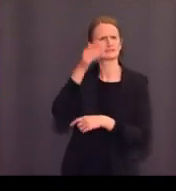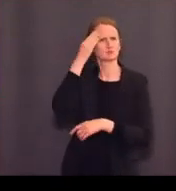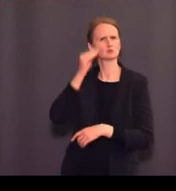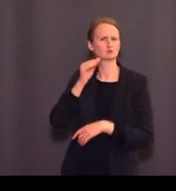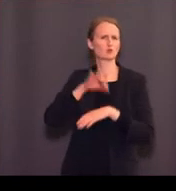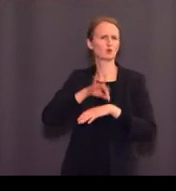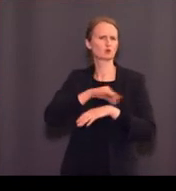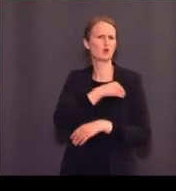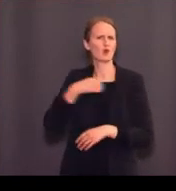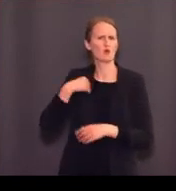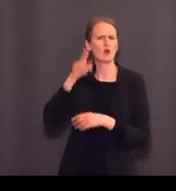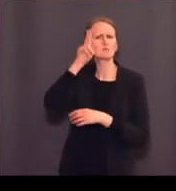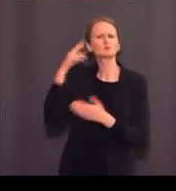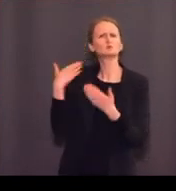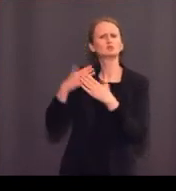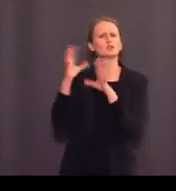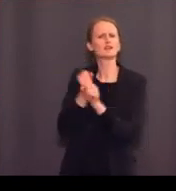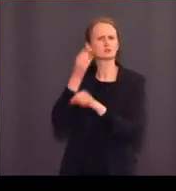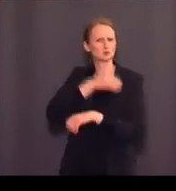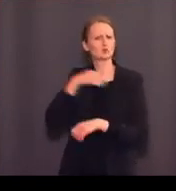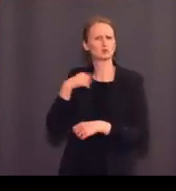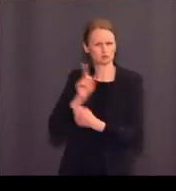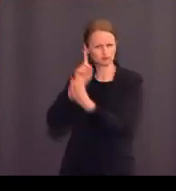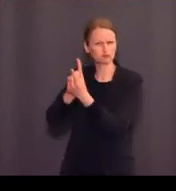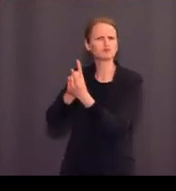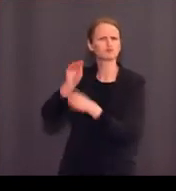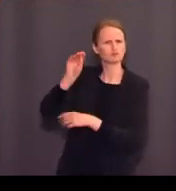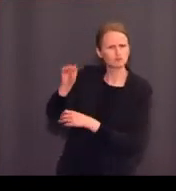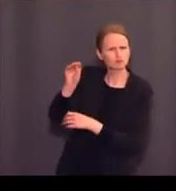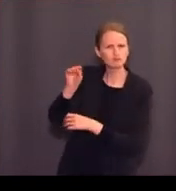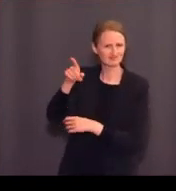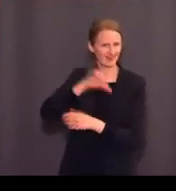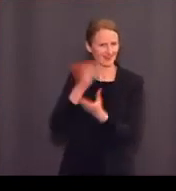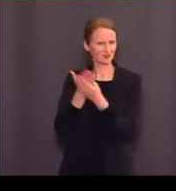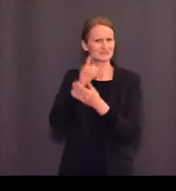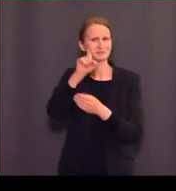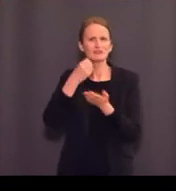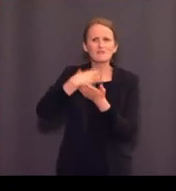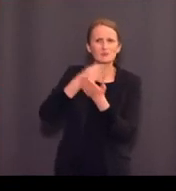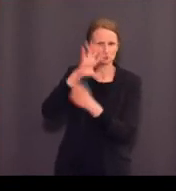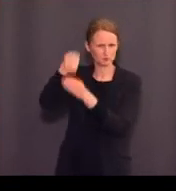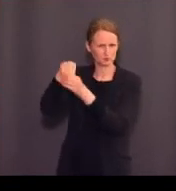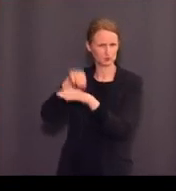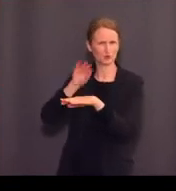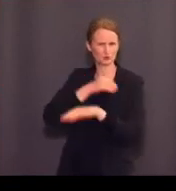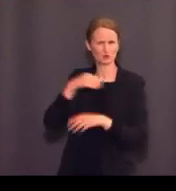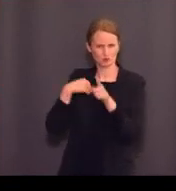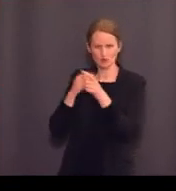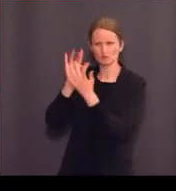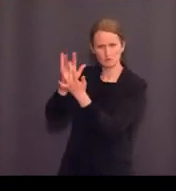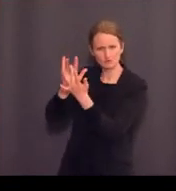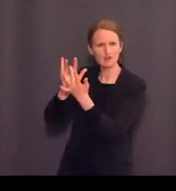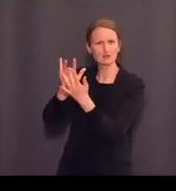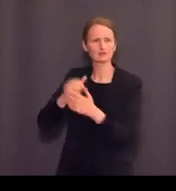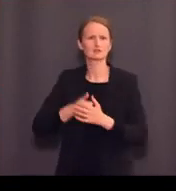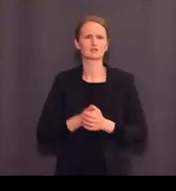c'est-à-dire celui qui gère votre dossier médical. Si vous n'avez pas de médecin